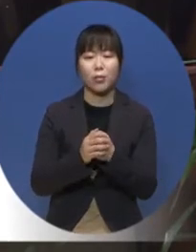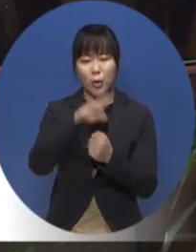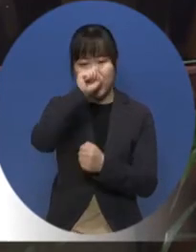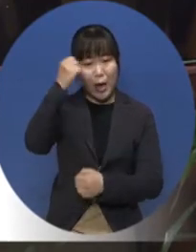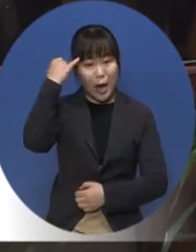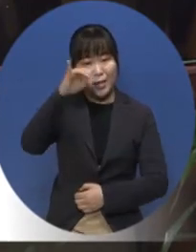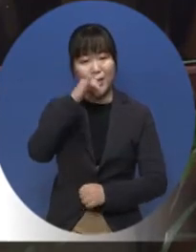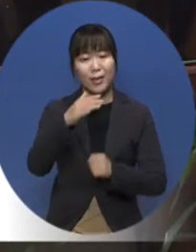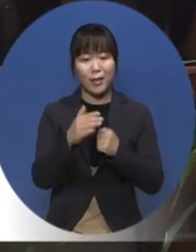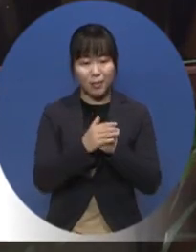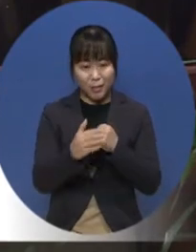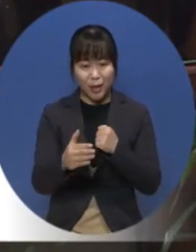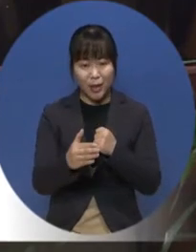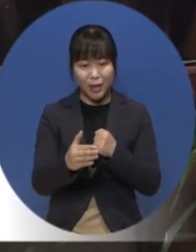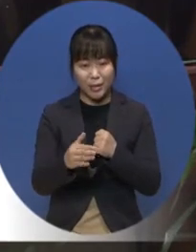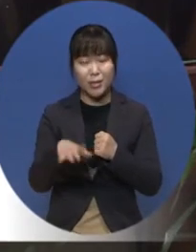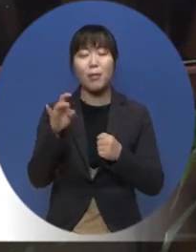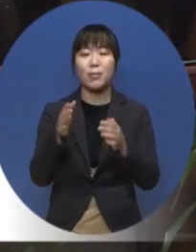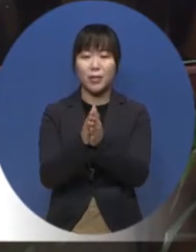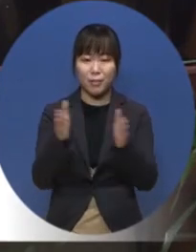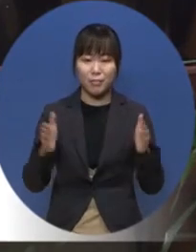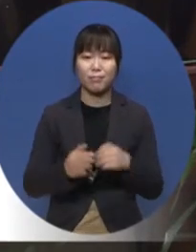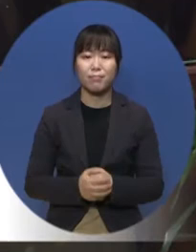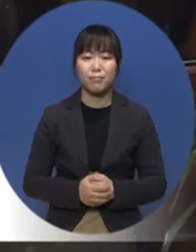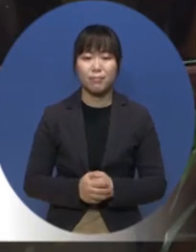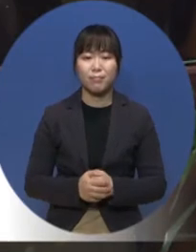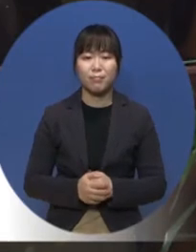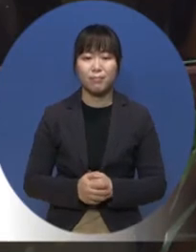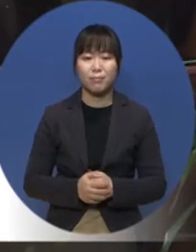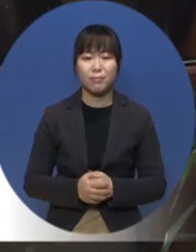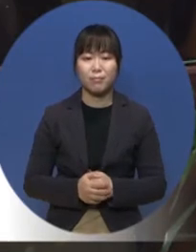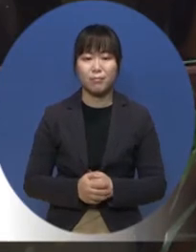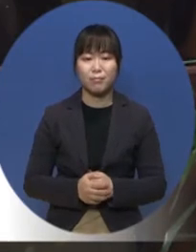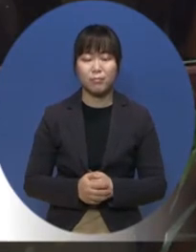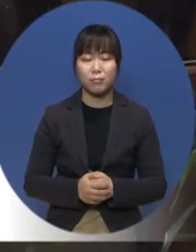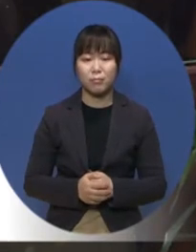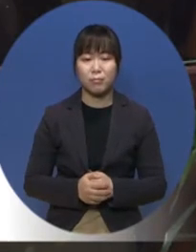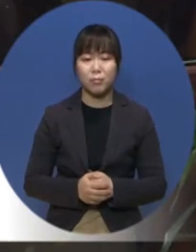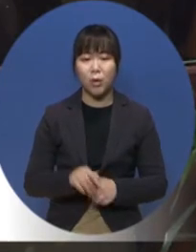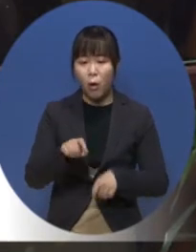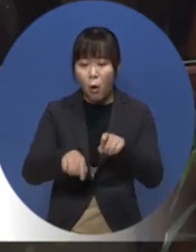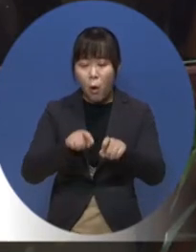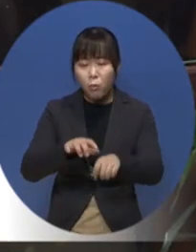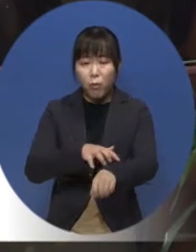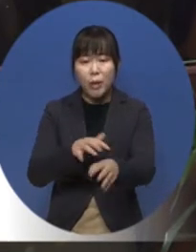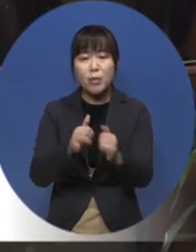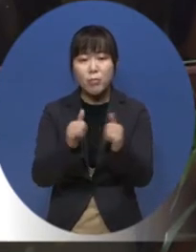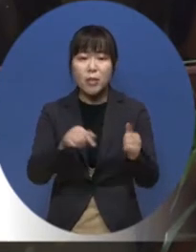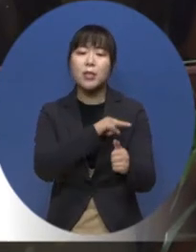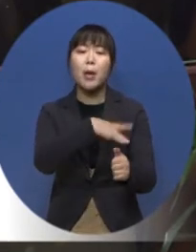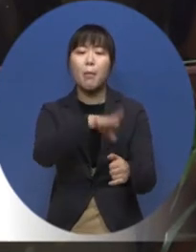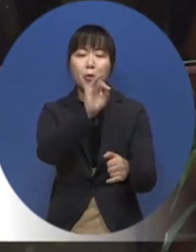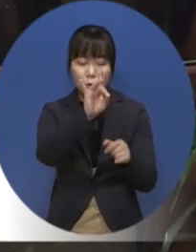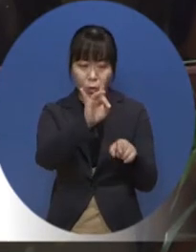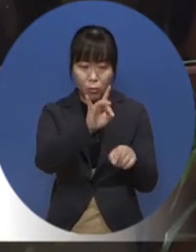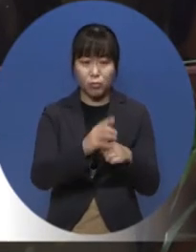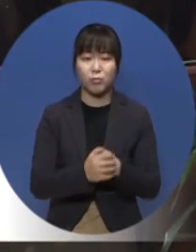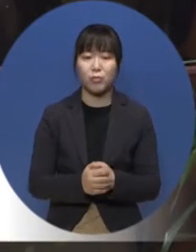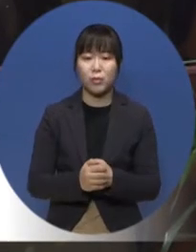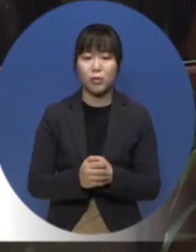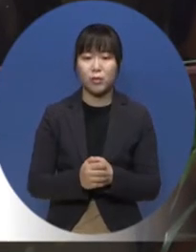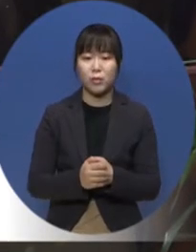있어가지고 그래서 시작하게 된 거예요 거동 불편하신 분들 그분들 부터 첫 번째 드리고 있는 거 곡